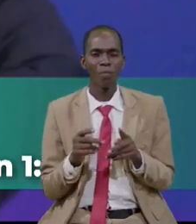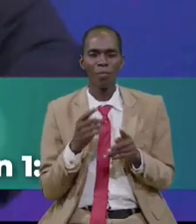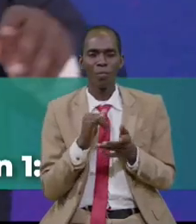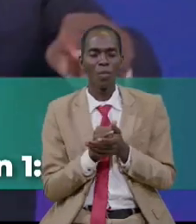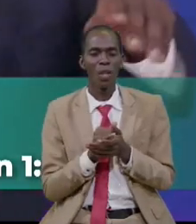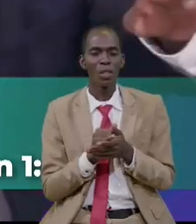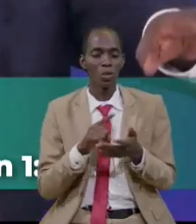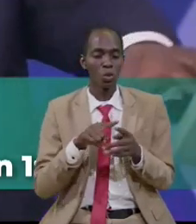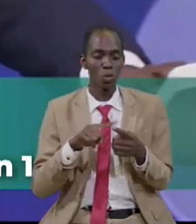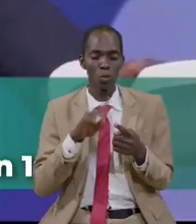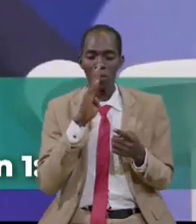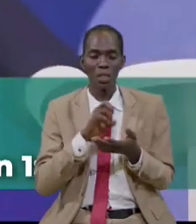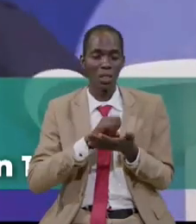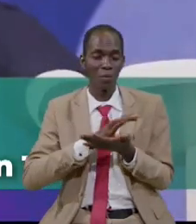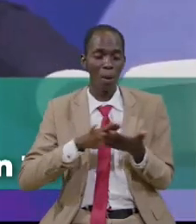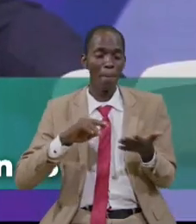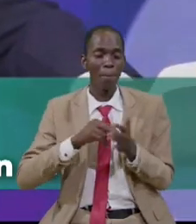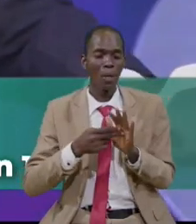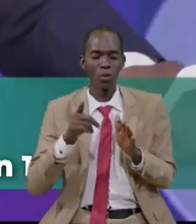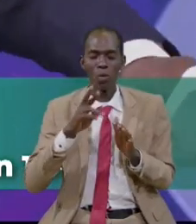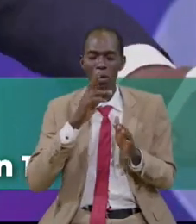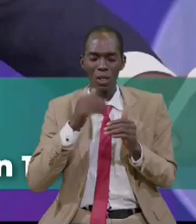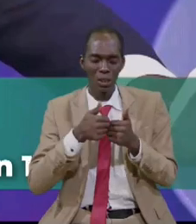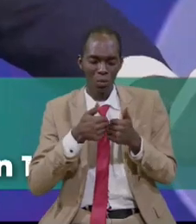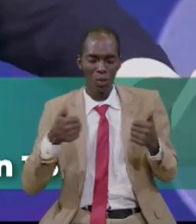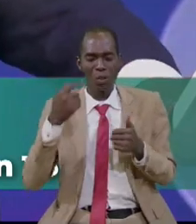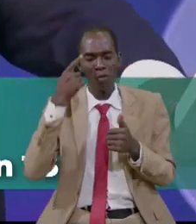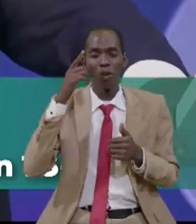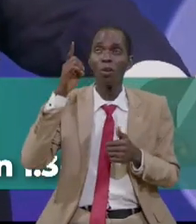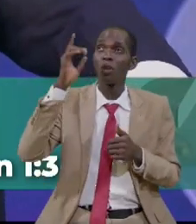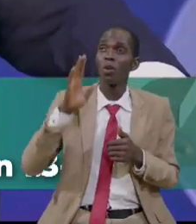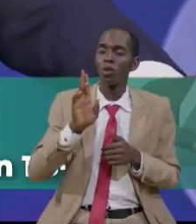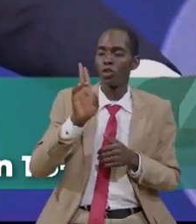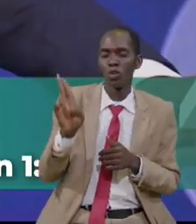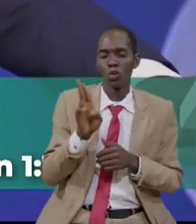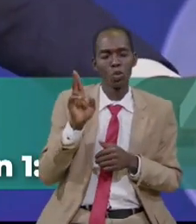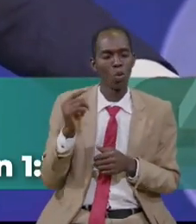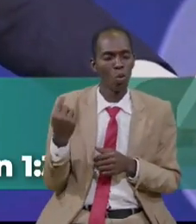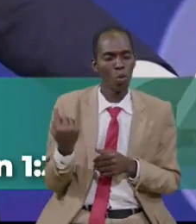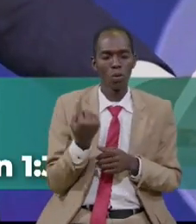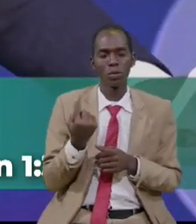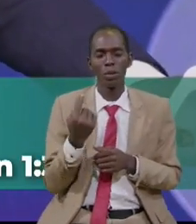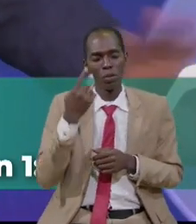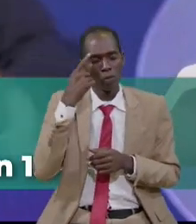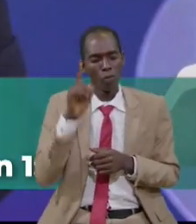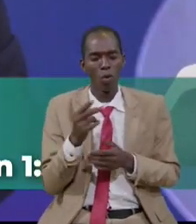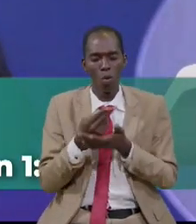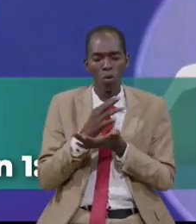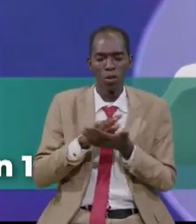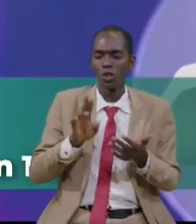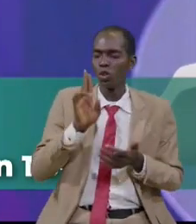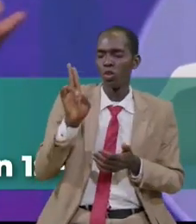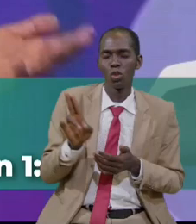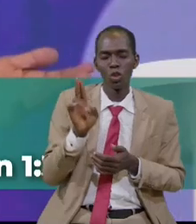part pour un usage saint. Et quel que soit ce que tu mets à part pour un usage saint, doit être saint